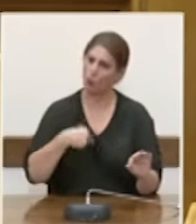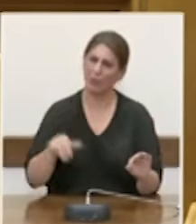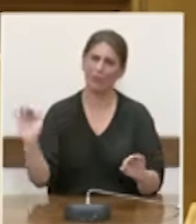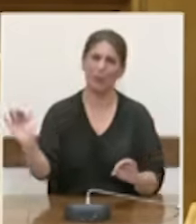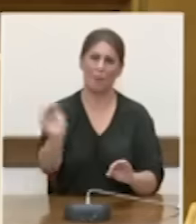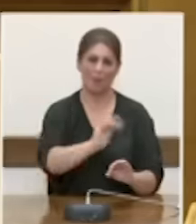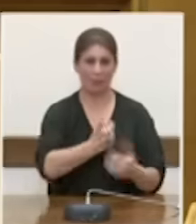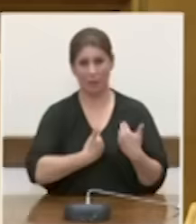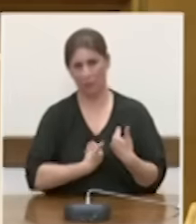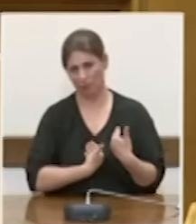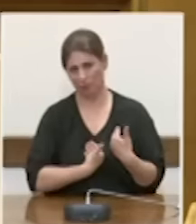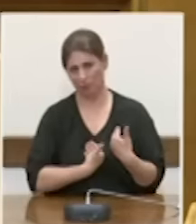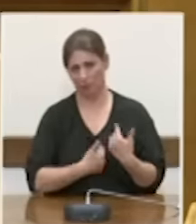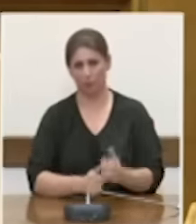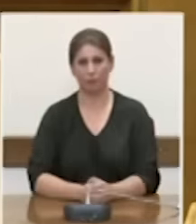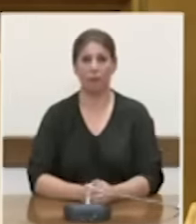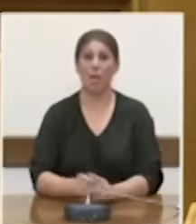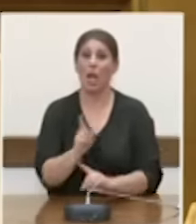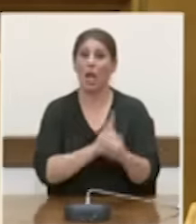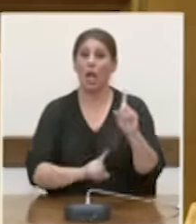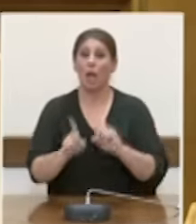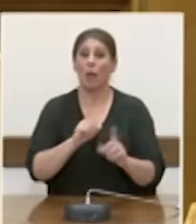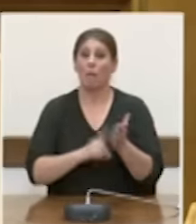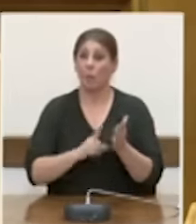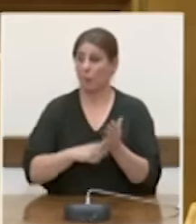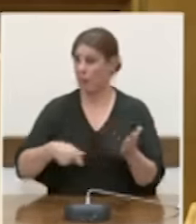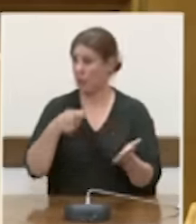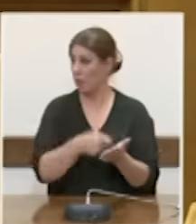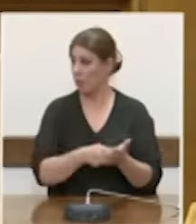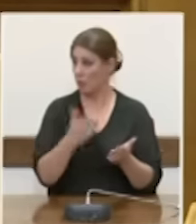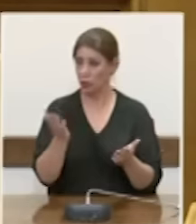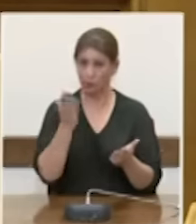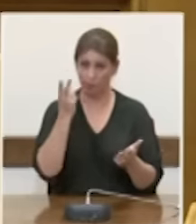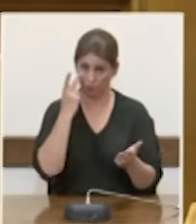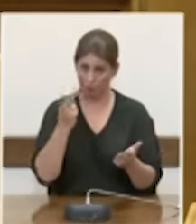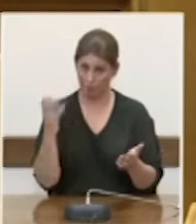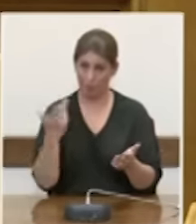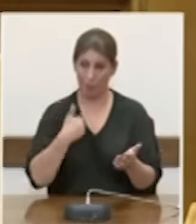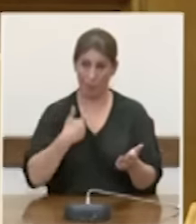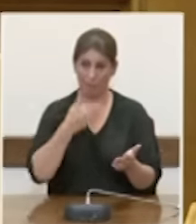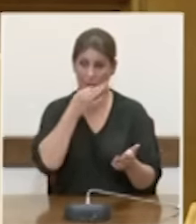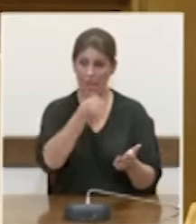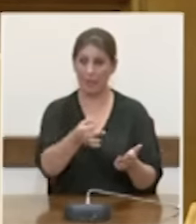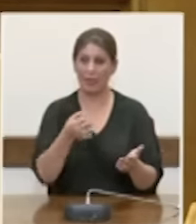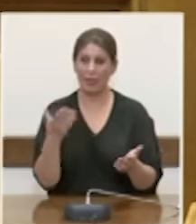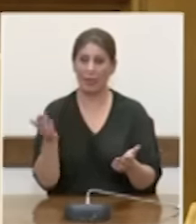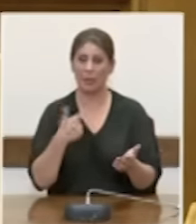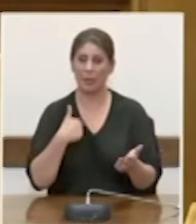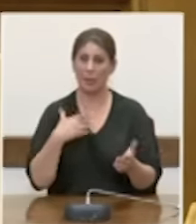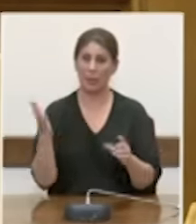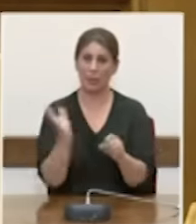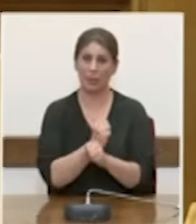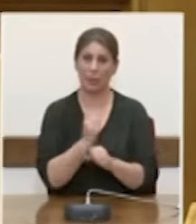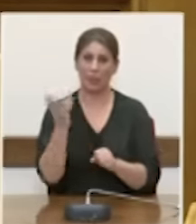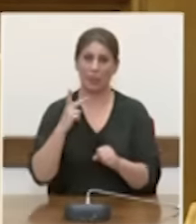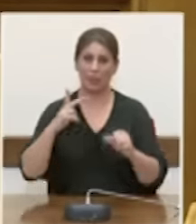εμάς. Κάποιος πρέπει να πληρώσει, βλέπετε. Εμείς λέμε ότι για να κερδίσει έστω και μια